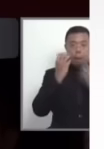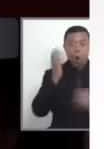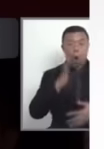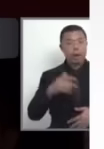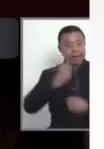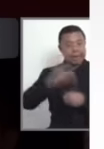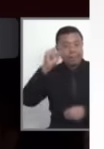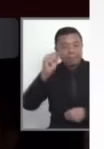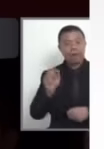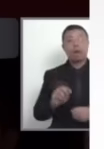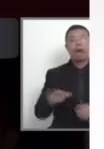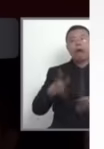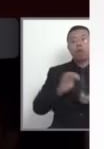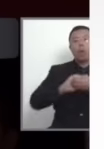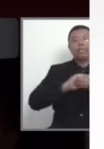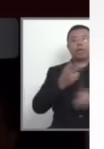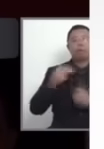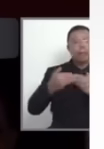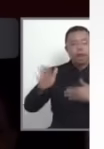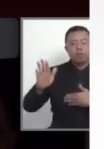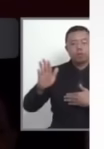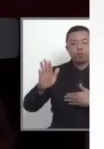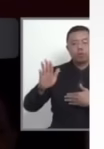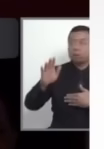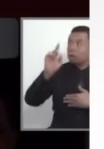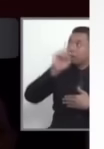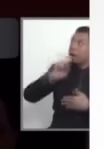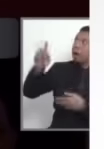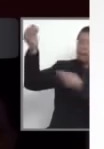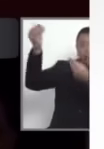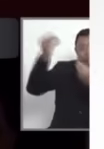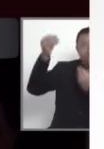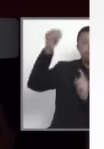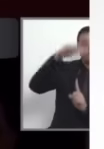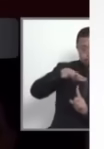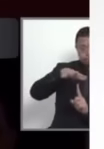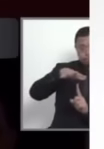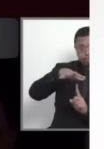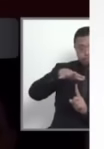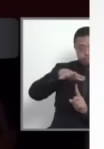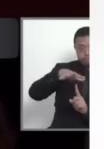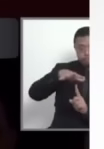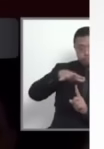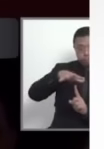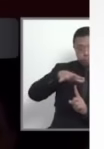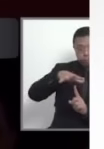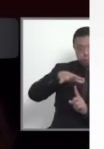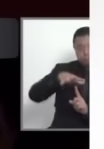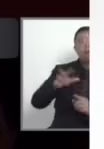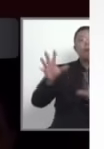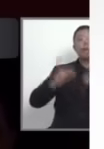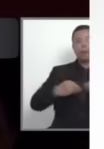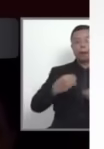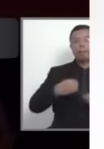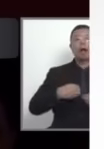yang tidak percaya bagi. Dan intinya apa? Kita butuh persatuan, kita butuh pemimpin yang bisa merangkul